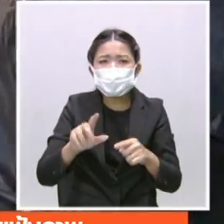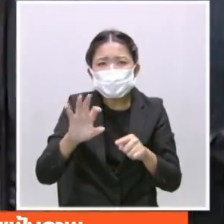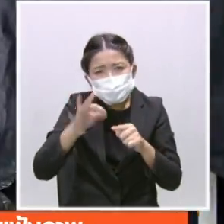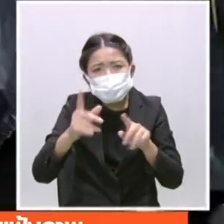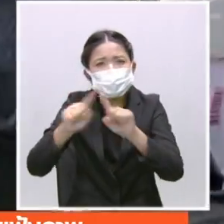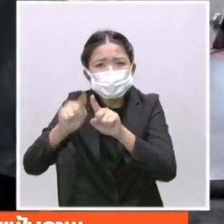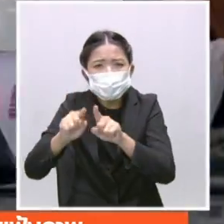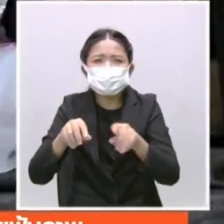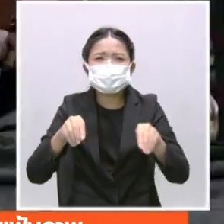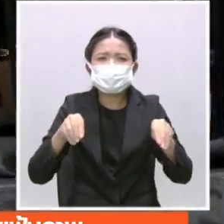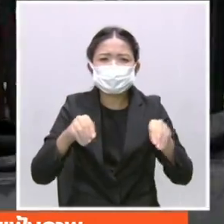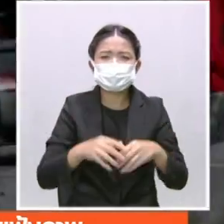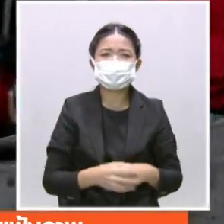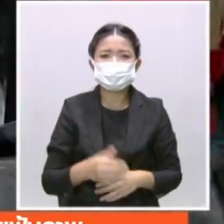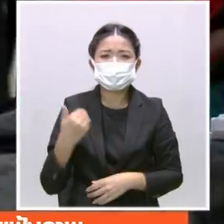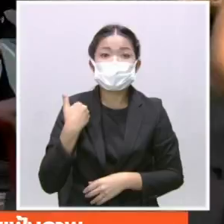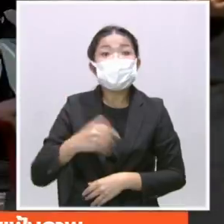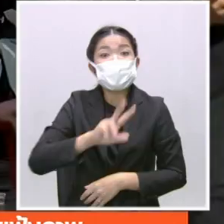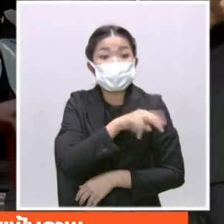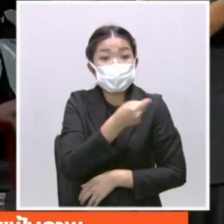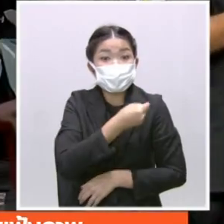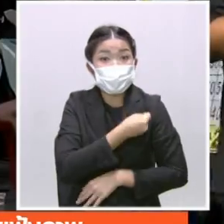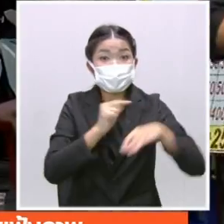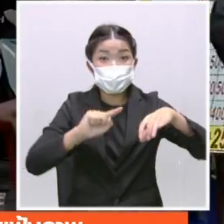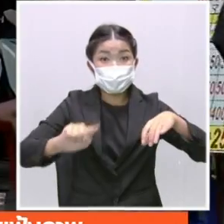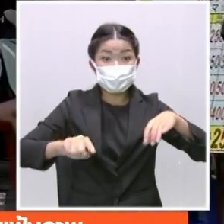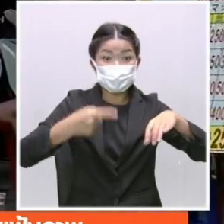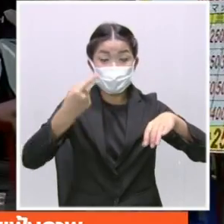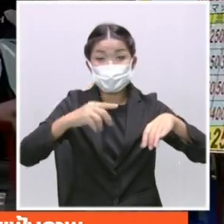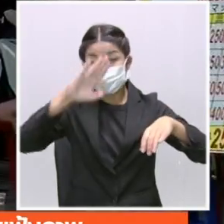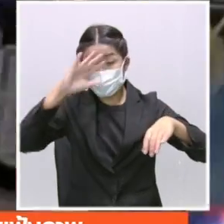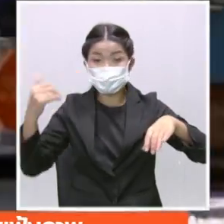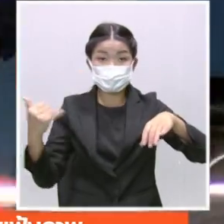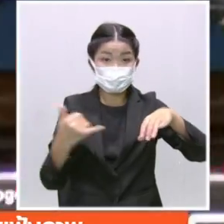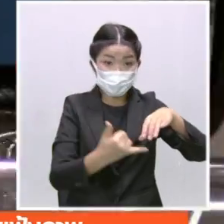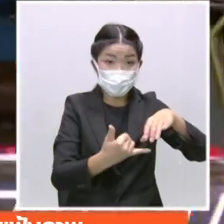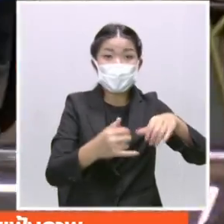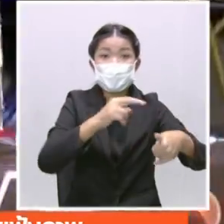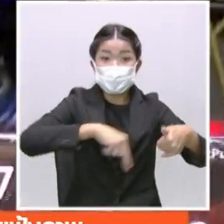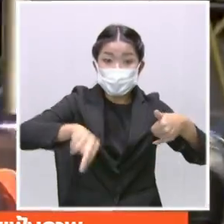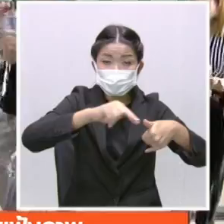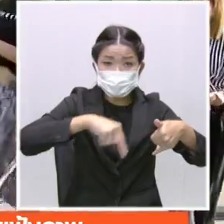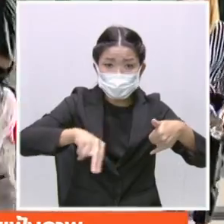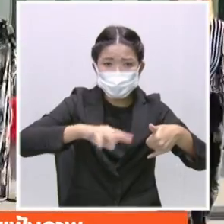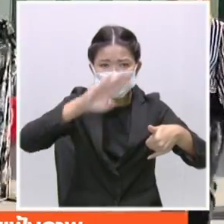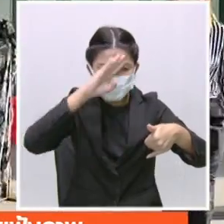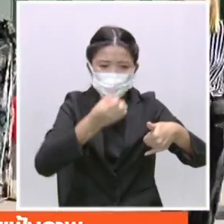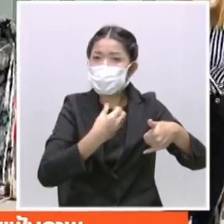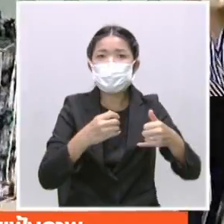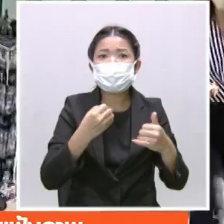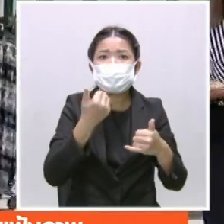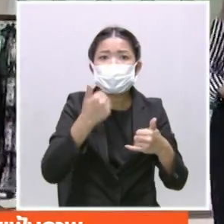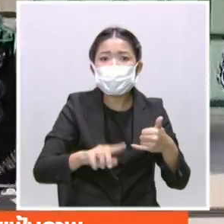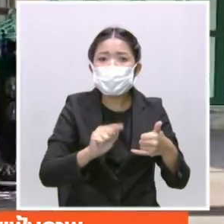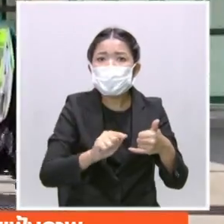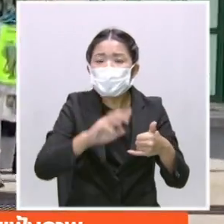ผู้ป่วยแต่ที่น่าสนใจก็คือโรงพยาบาลแรกที่ผู้ป่วยเข้าไปรักษาไม่สามารถระบุอาการหรือวินิจฉัย